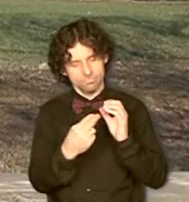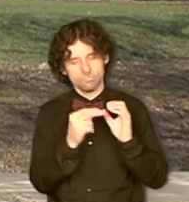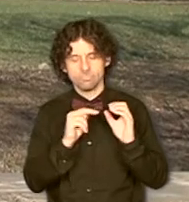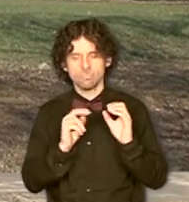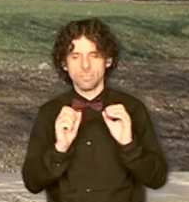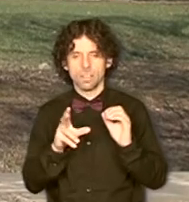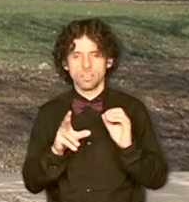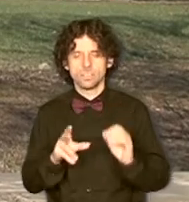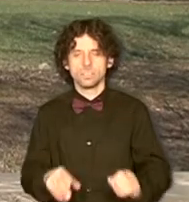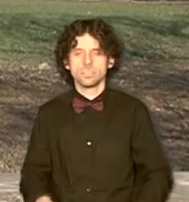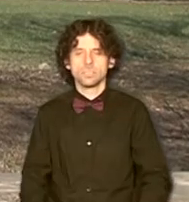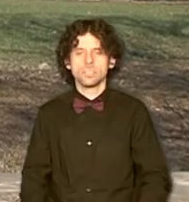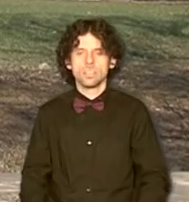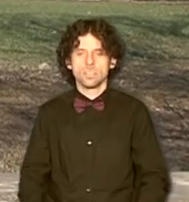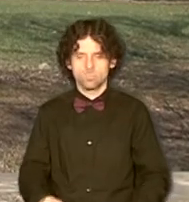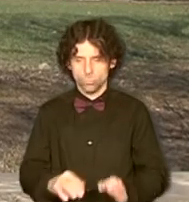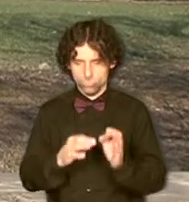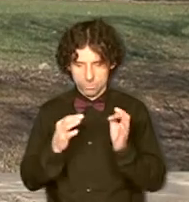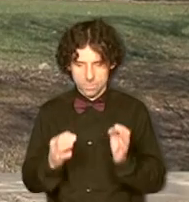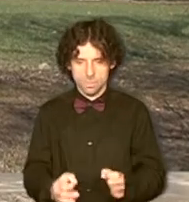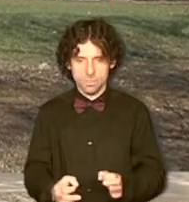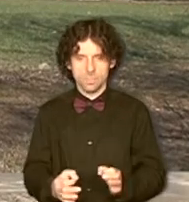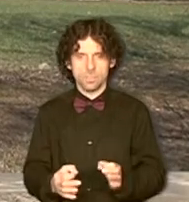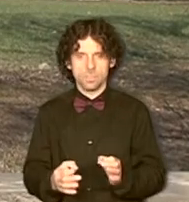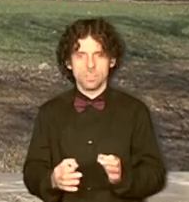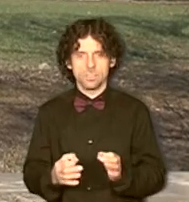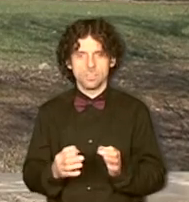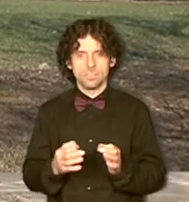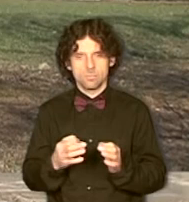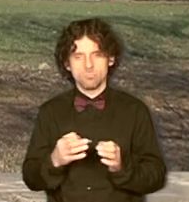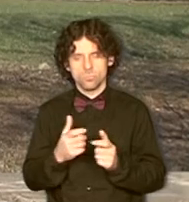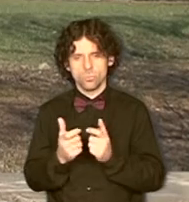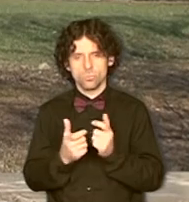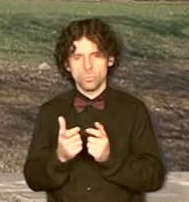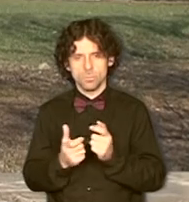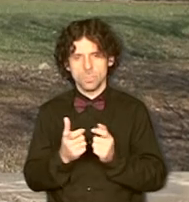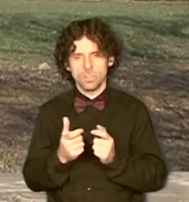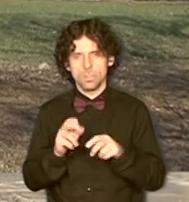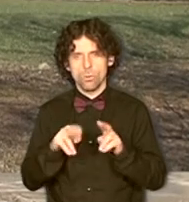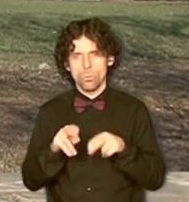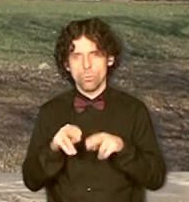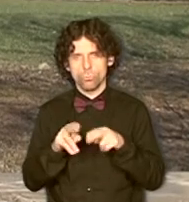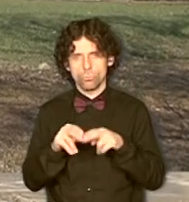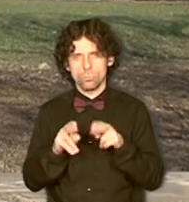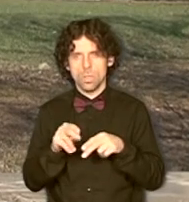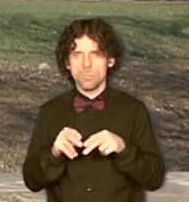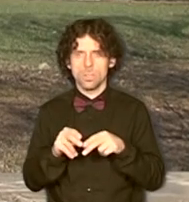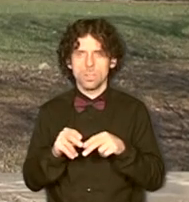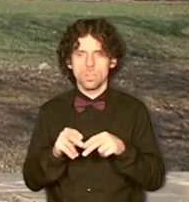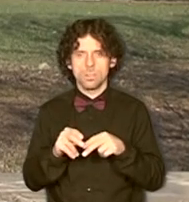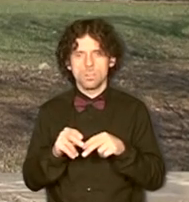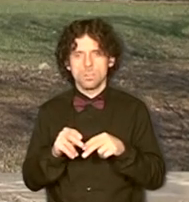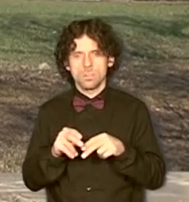jak najbardziej. Do tej pory, dalej się tak używa, dalej tak robimy, gotujemy wywar.